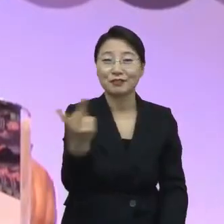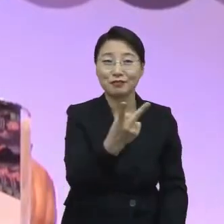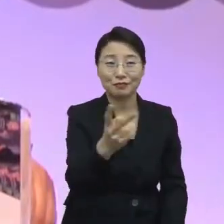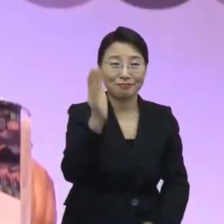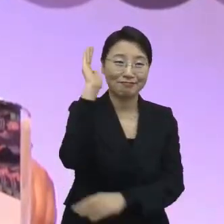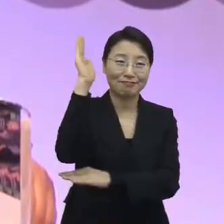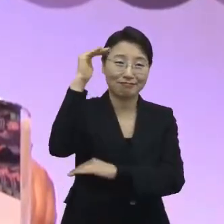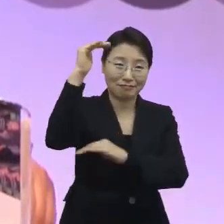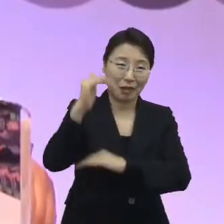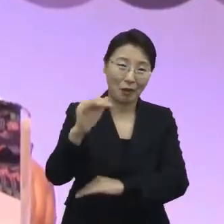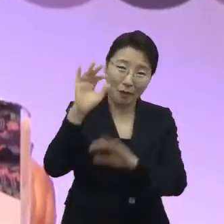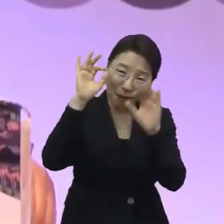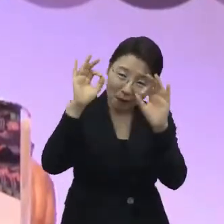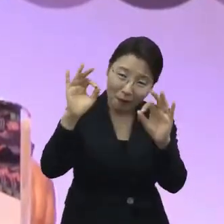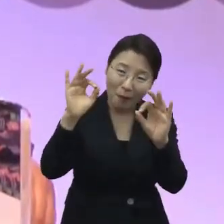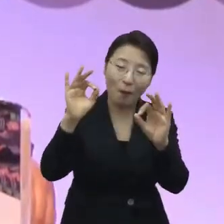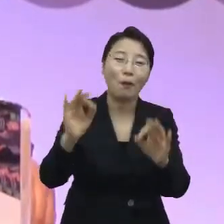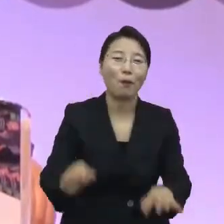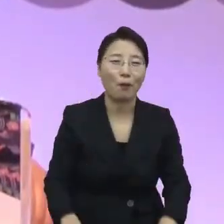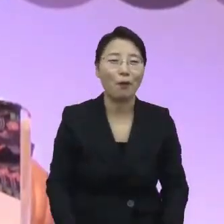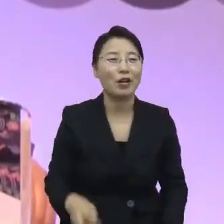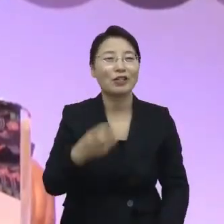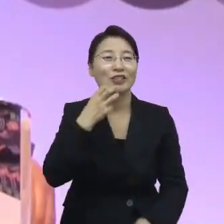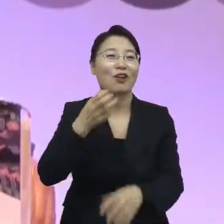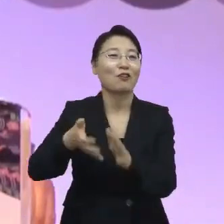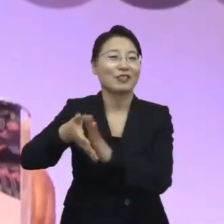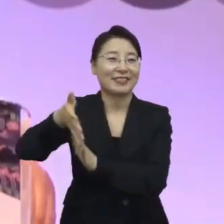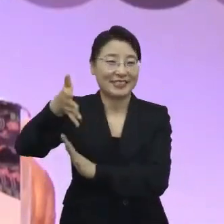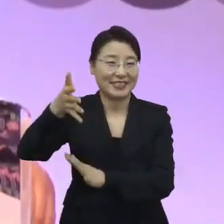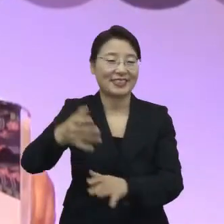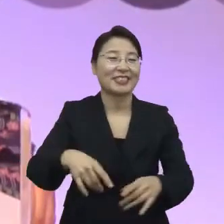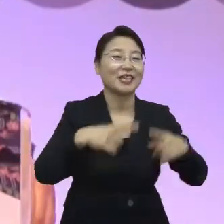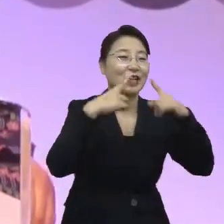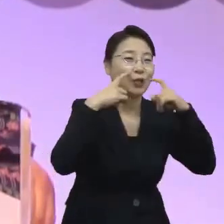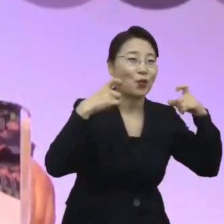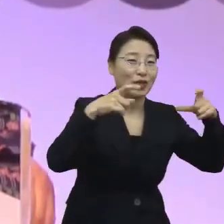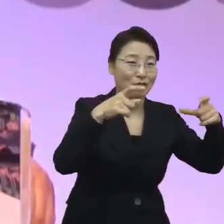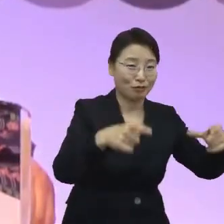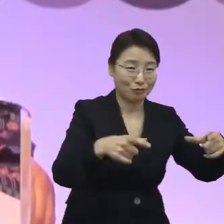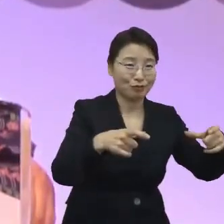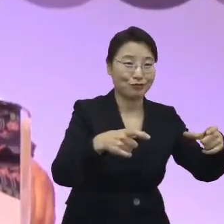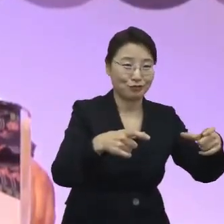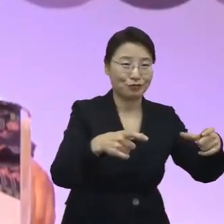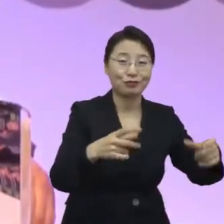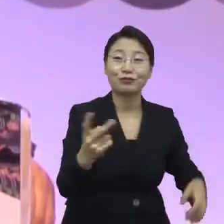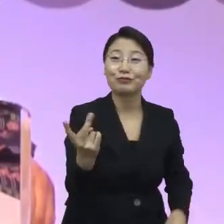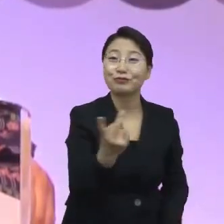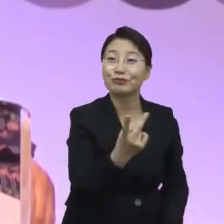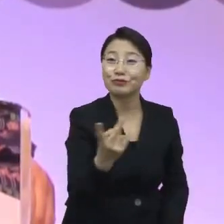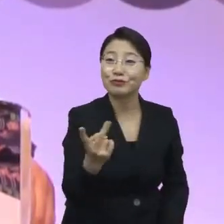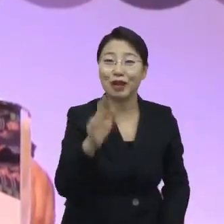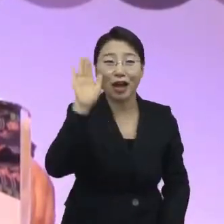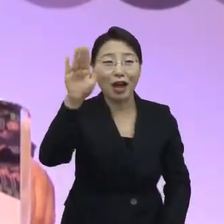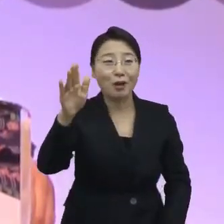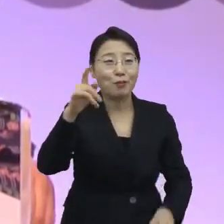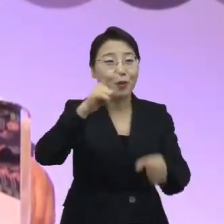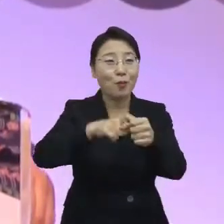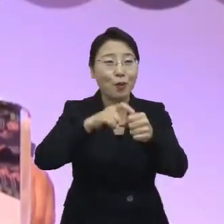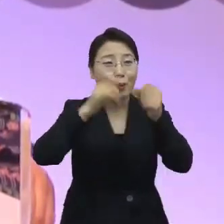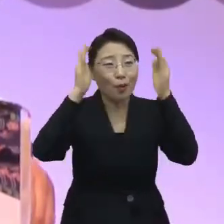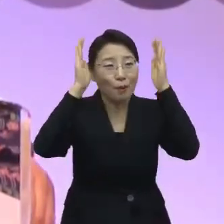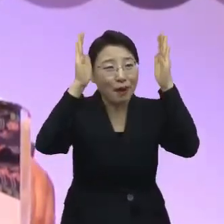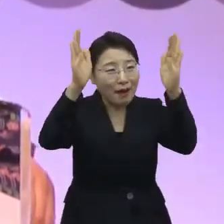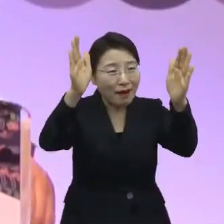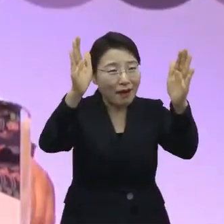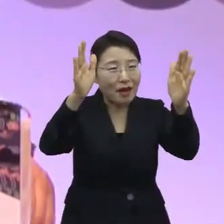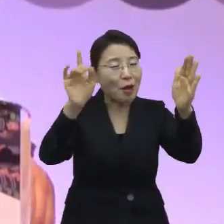들으니까 최소한 서울시와 동대문구가 어떤 방향으로